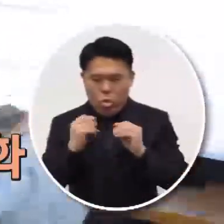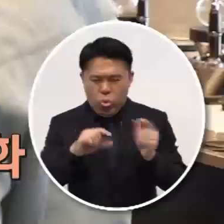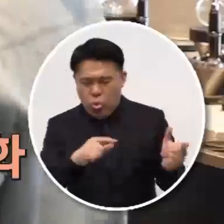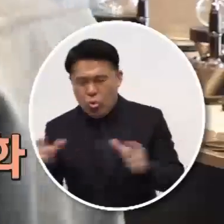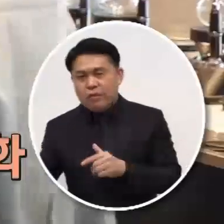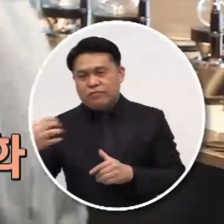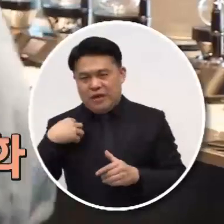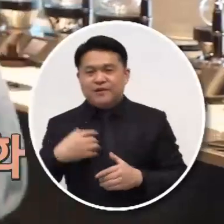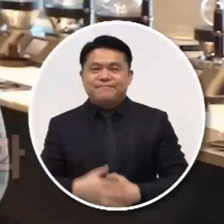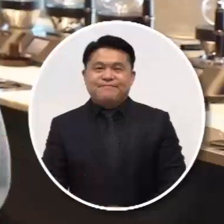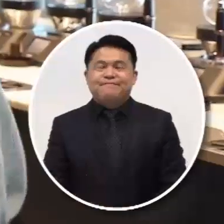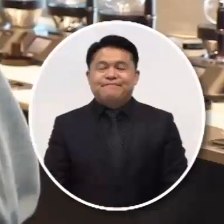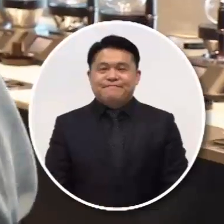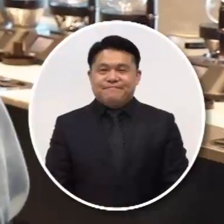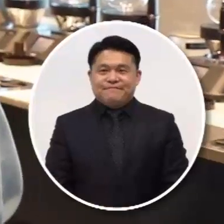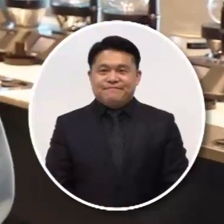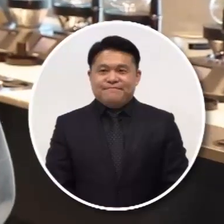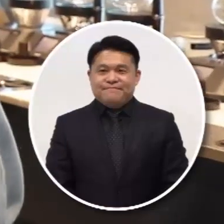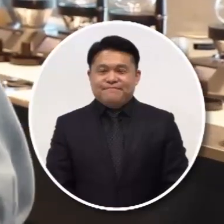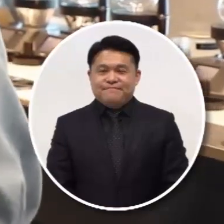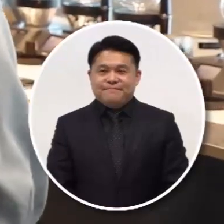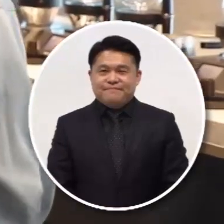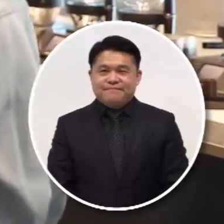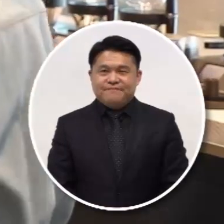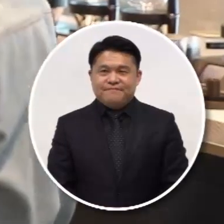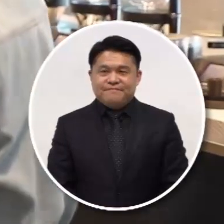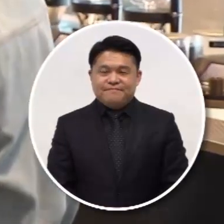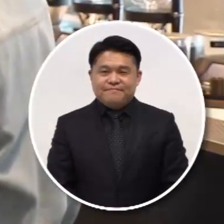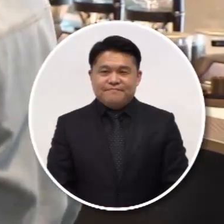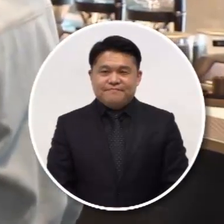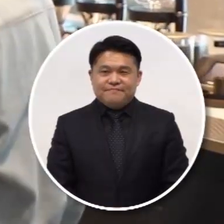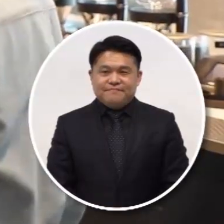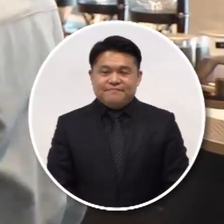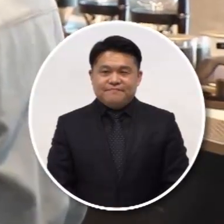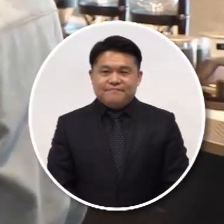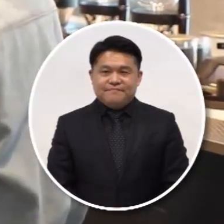업무를 맡고 있습니다. 그다음에 이거 버튼을 타서 원두로 갈아주시고